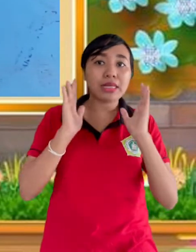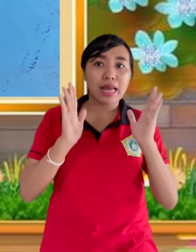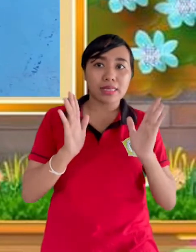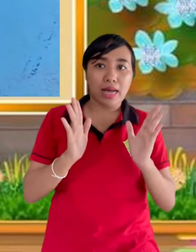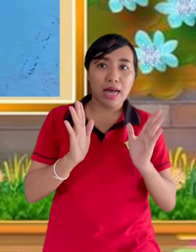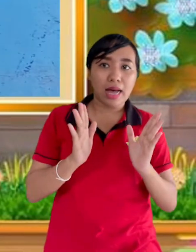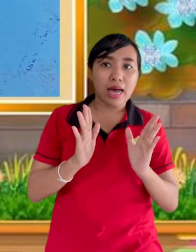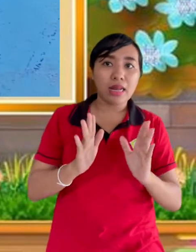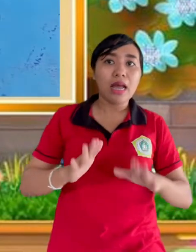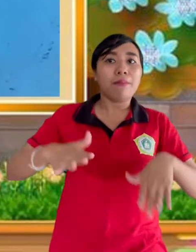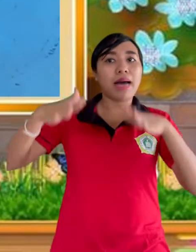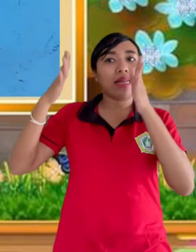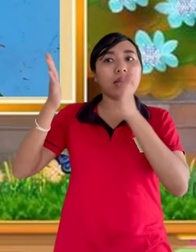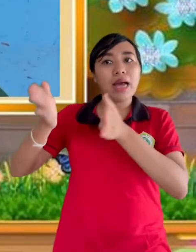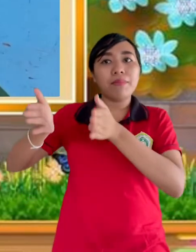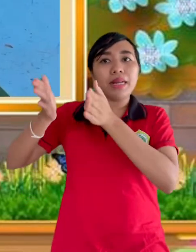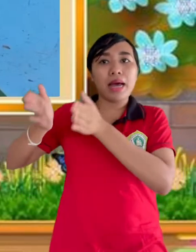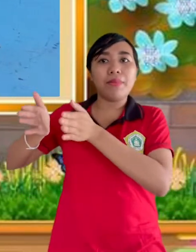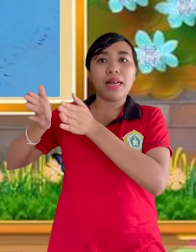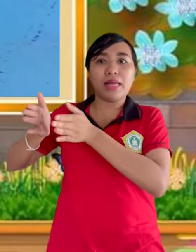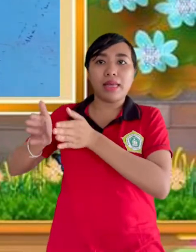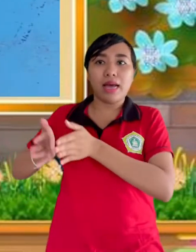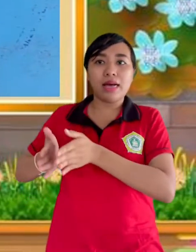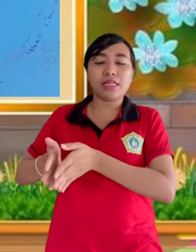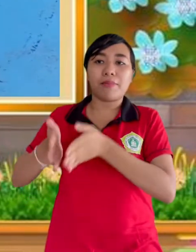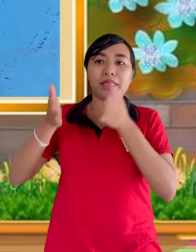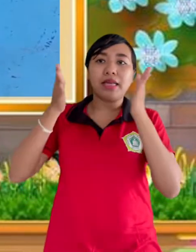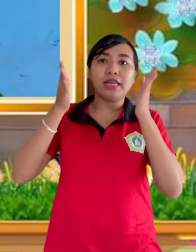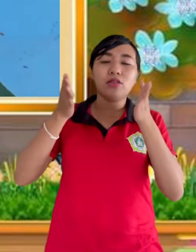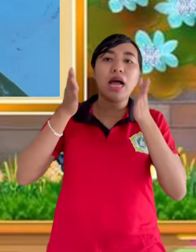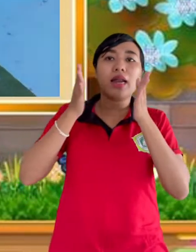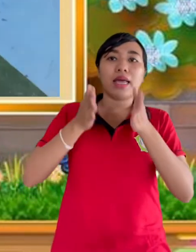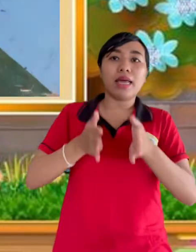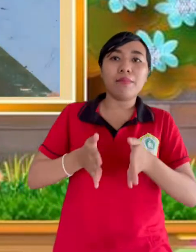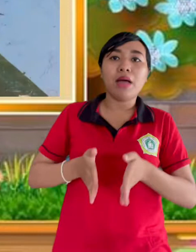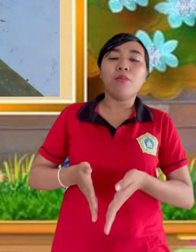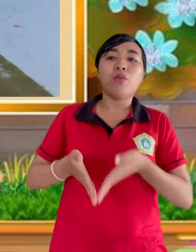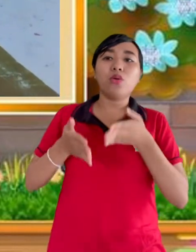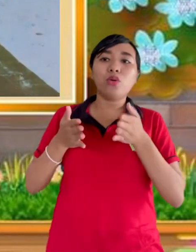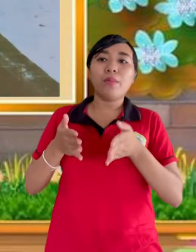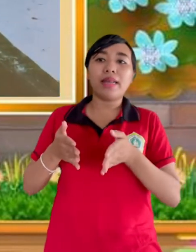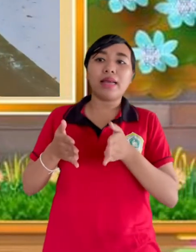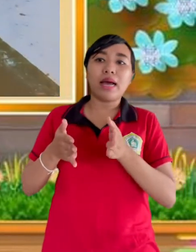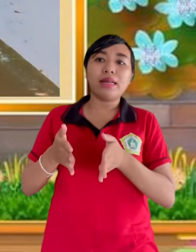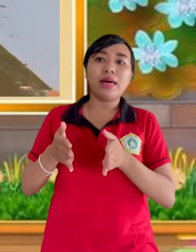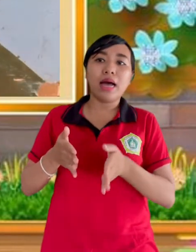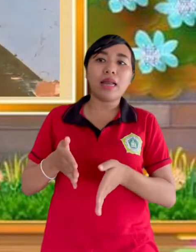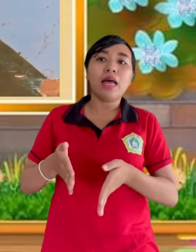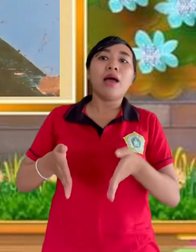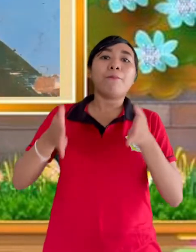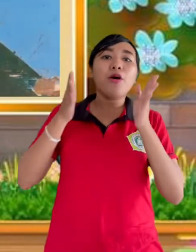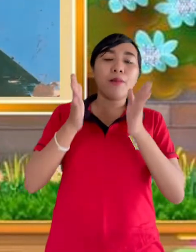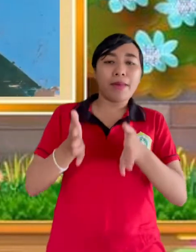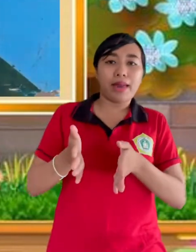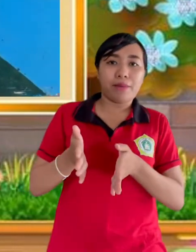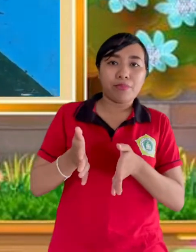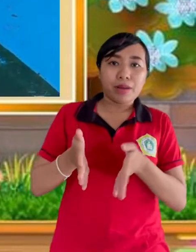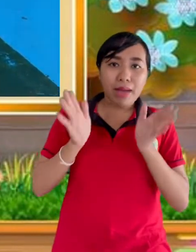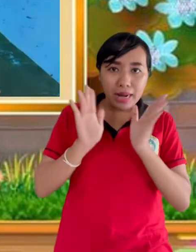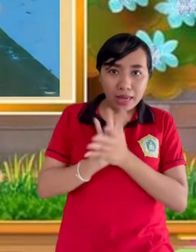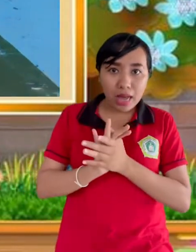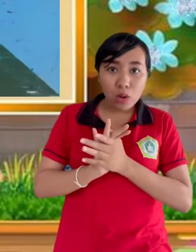anak-anak menjelaskan, bandingkan benda-bendanya. Seperti ini juga lem, Bu Guru bandingkan dengan